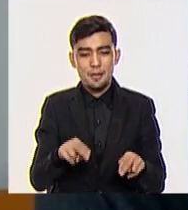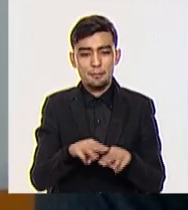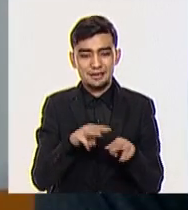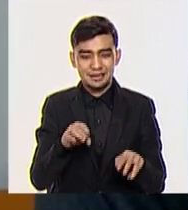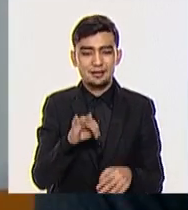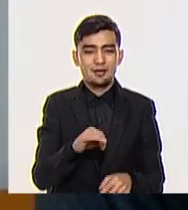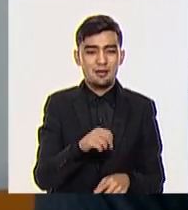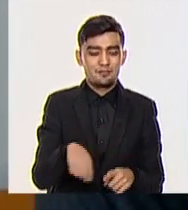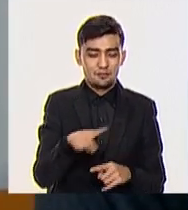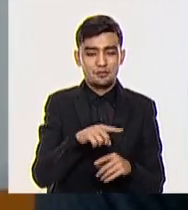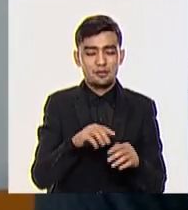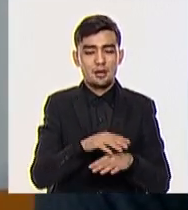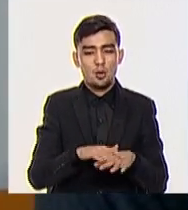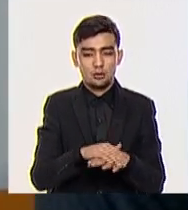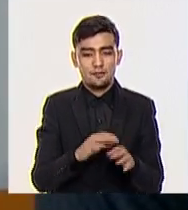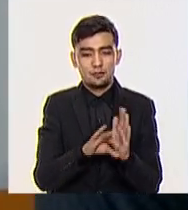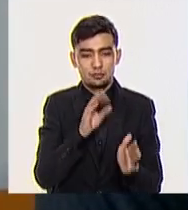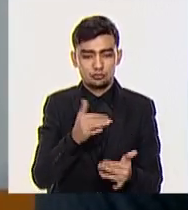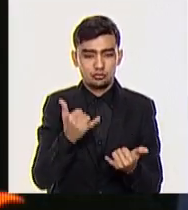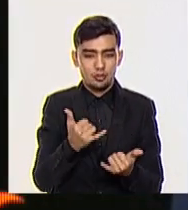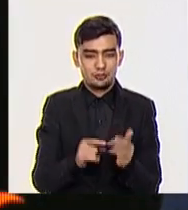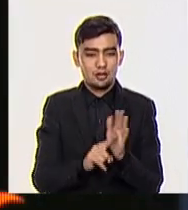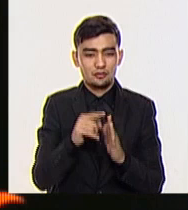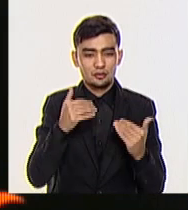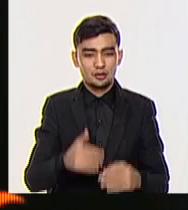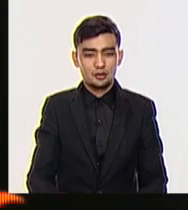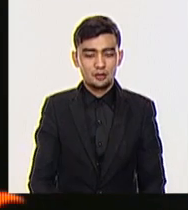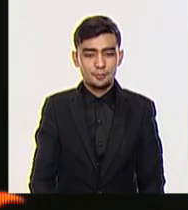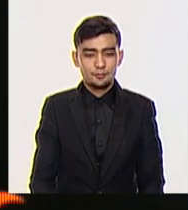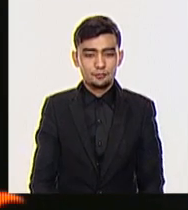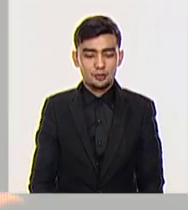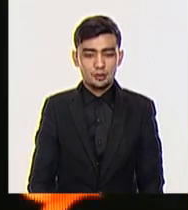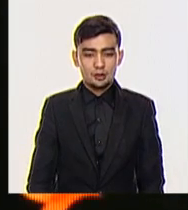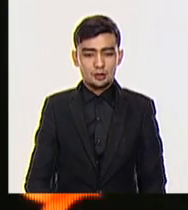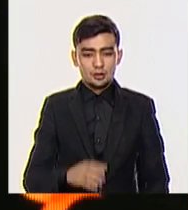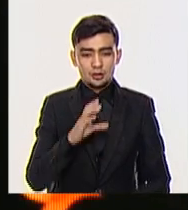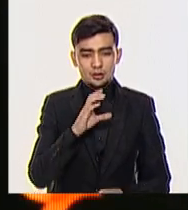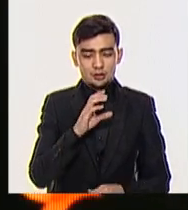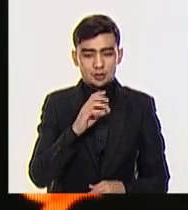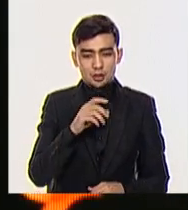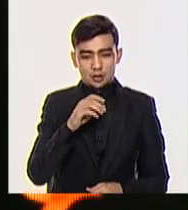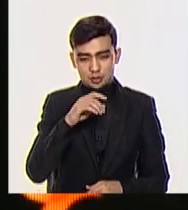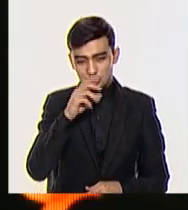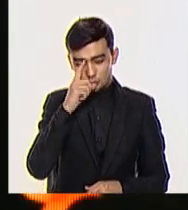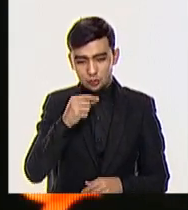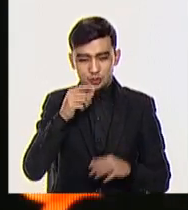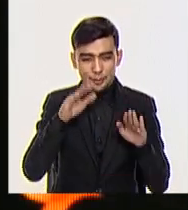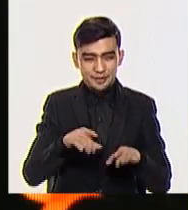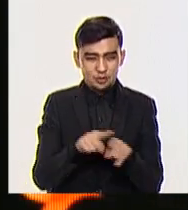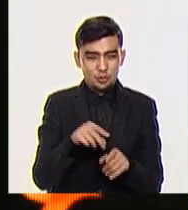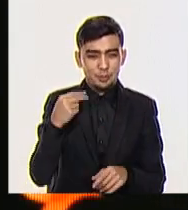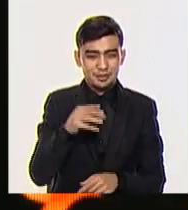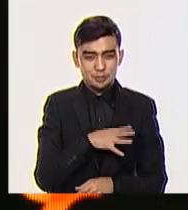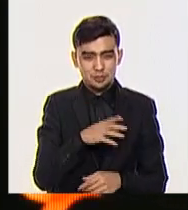халық тағайындайды. Кандидаттарды ұсыну бүгіннен басталды. Саакашвилиге неге бардық? Ол кісі Грузияда президент болған кезде